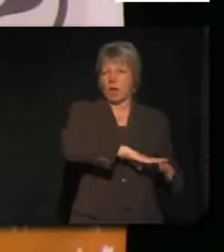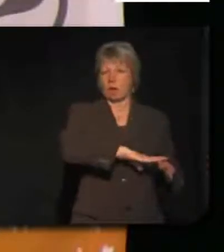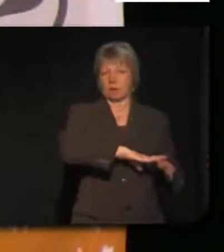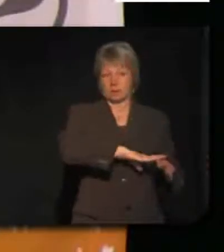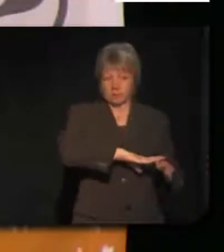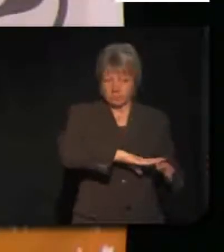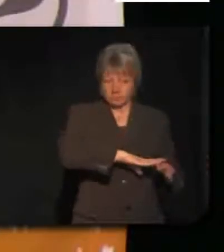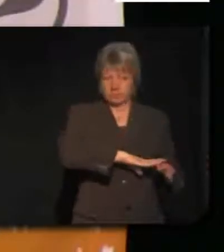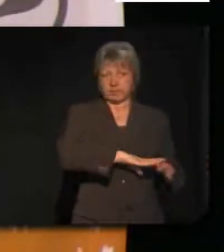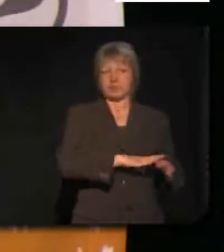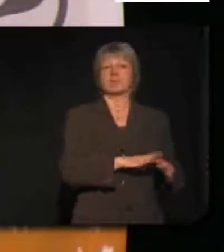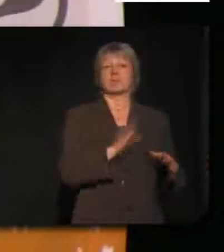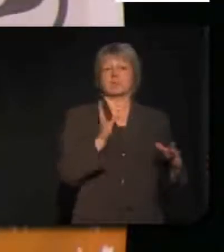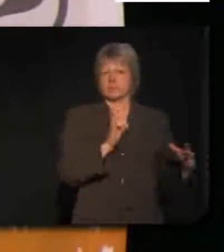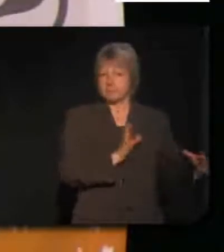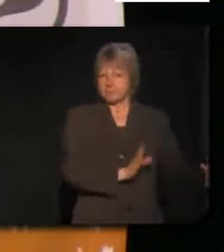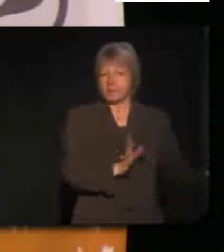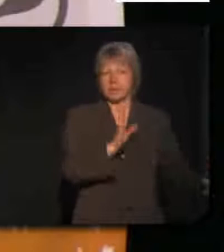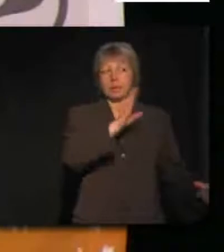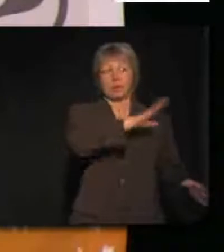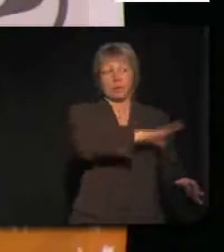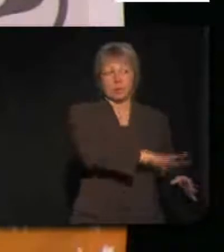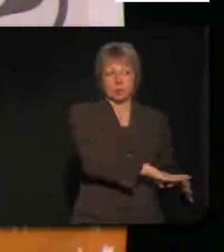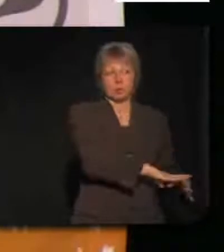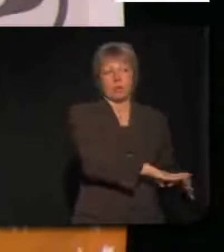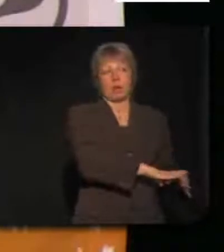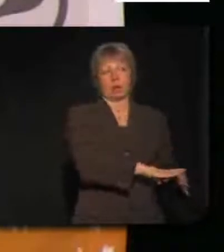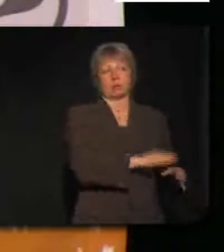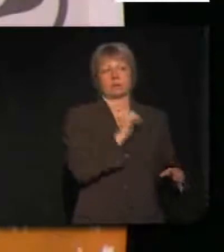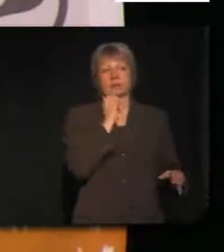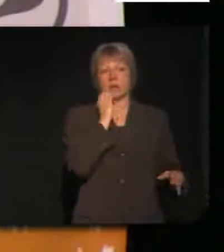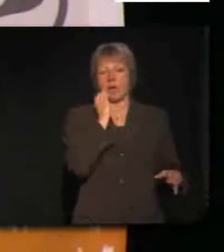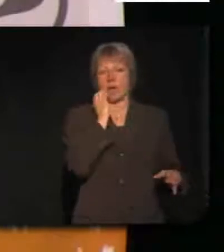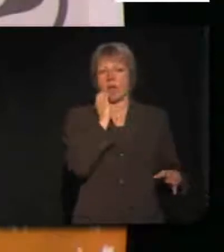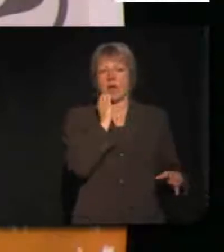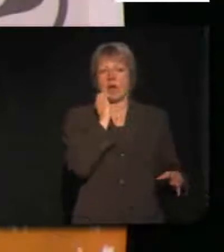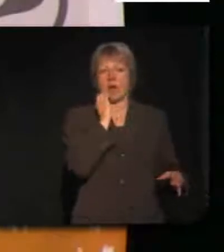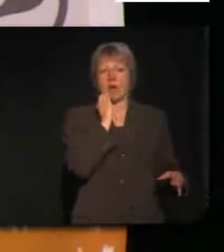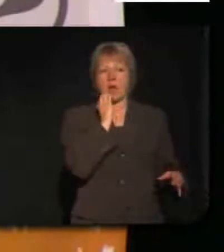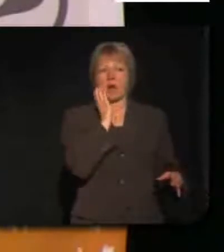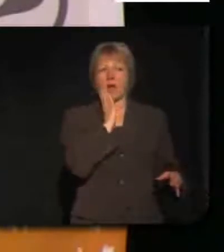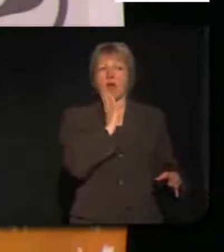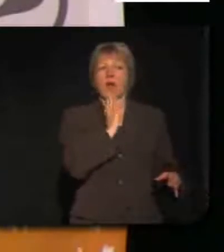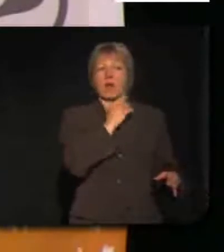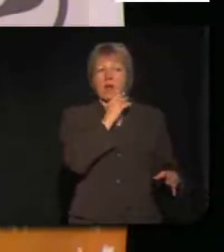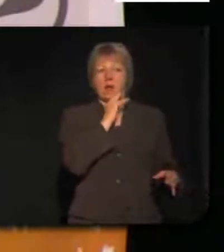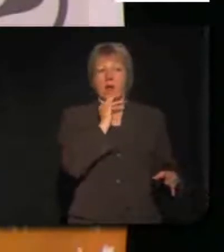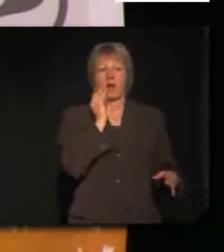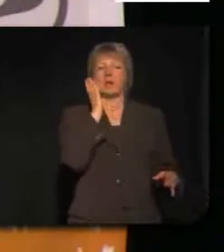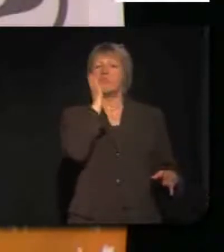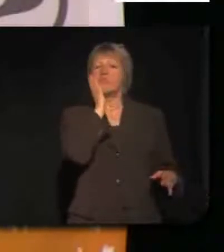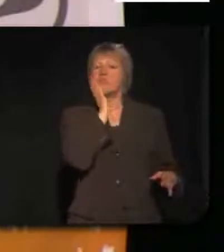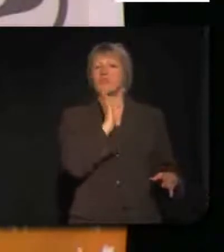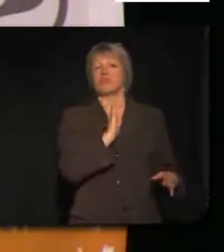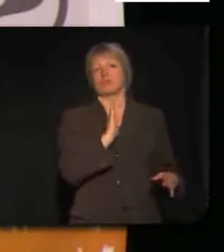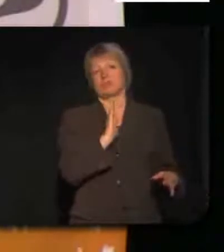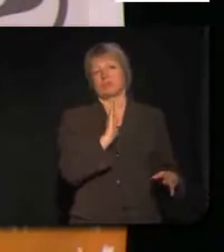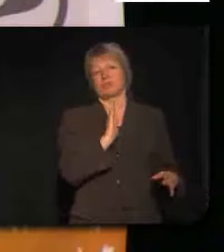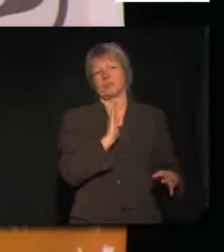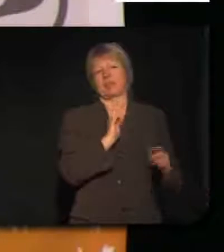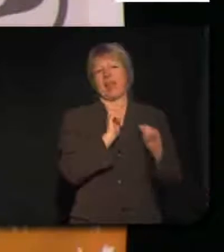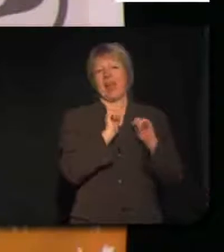tun liebespublikum könnt ihr bitte meine Helfer und mich